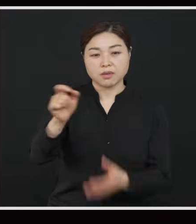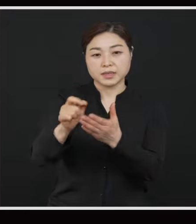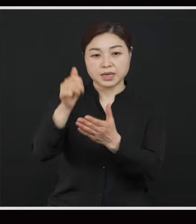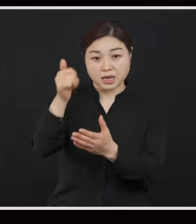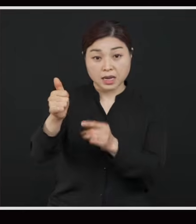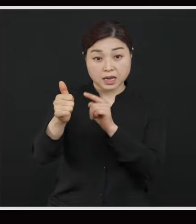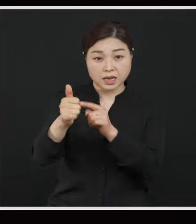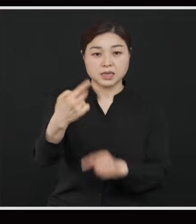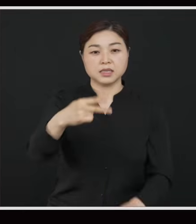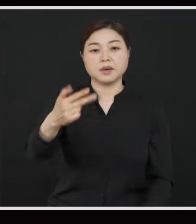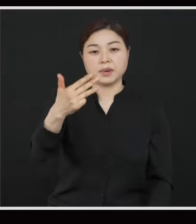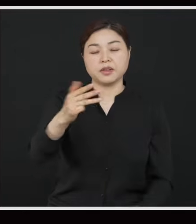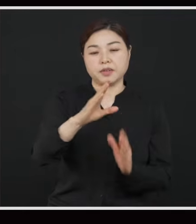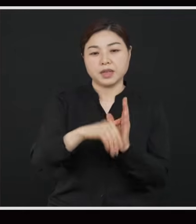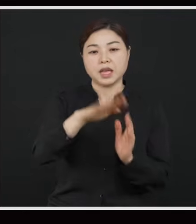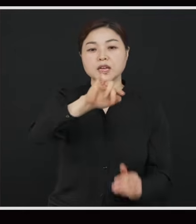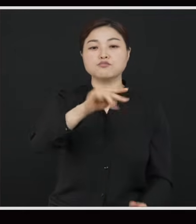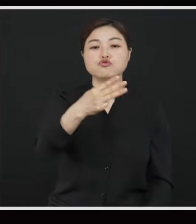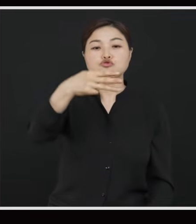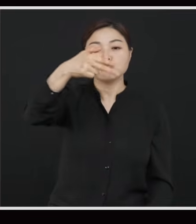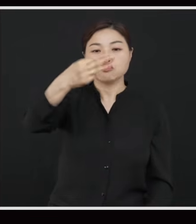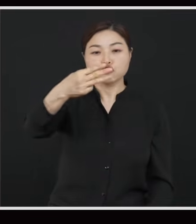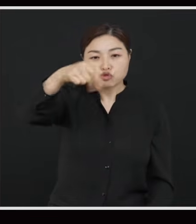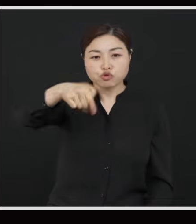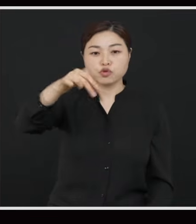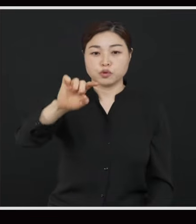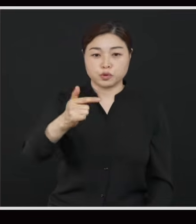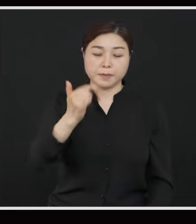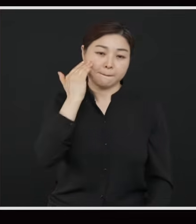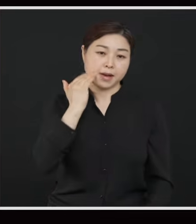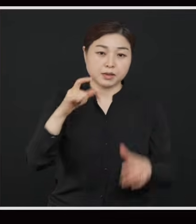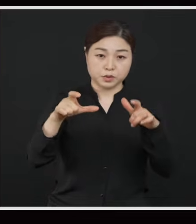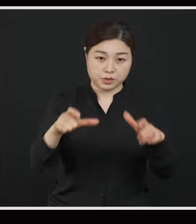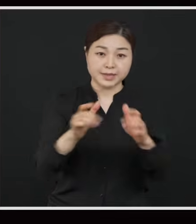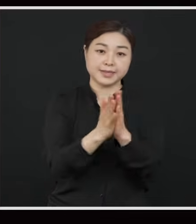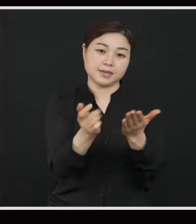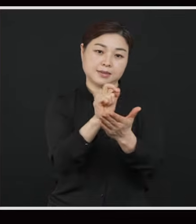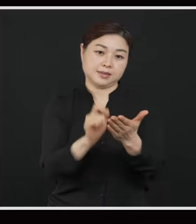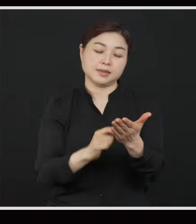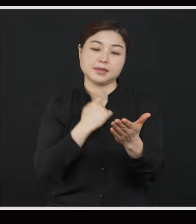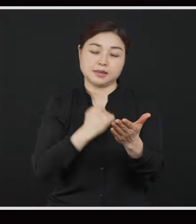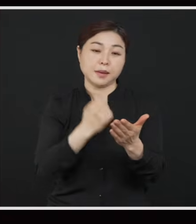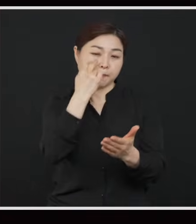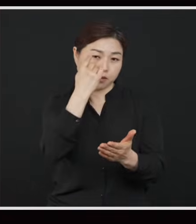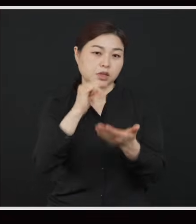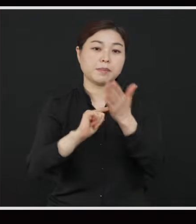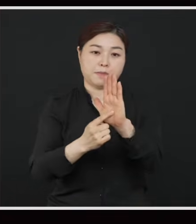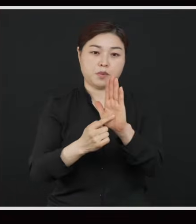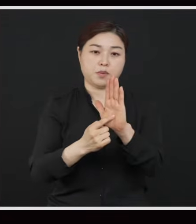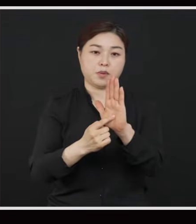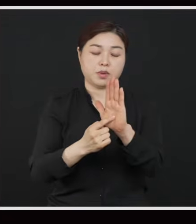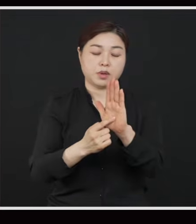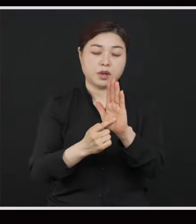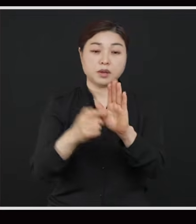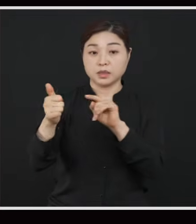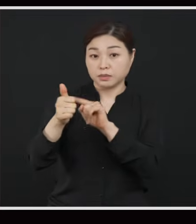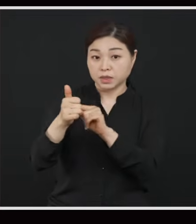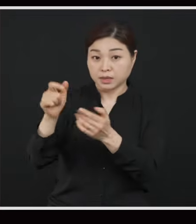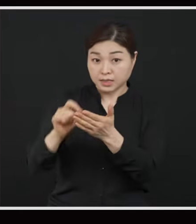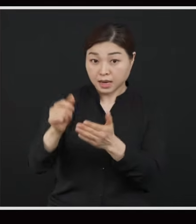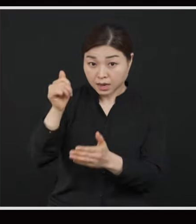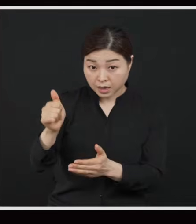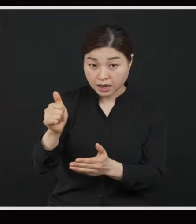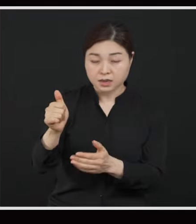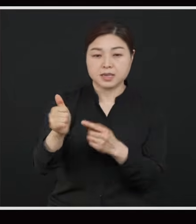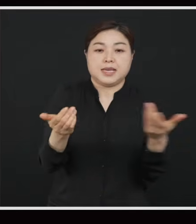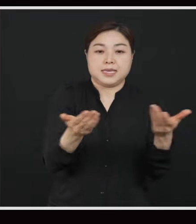작가가 2008년에 블루존이라는 책을 썼습니다. 미국에서 출판된 책인데, 이 사람은 작가고 같이 일하는